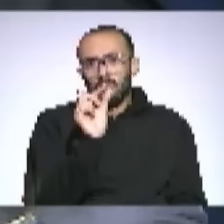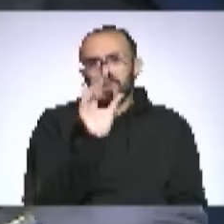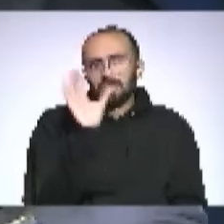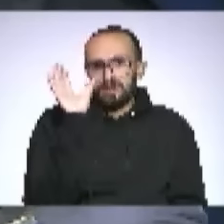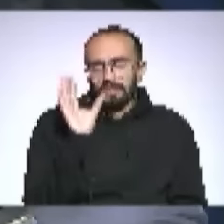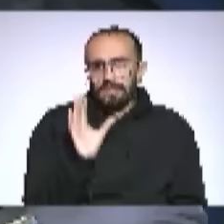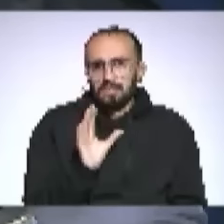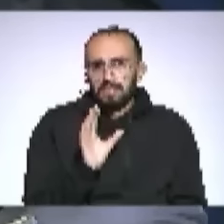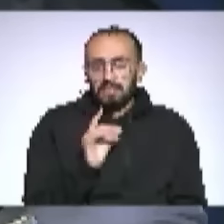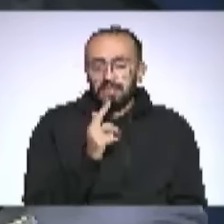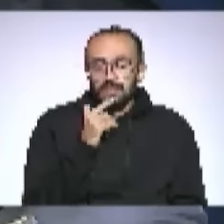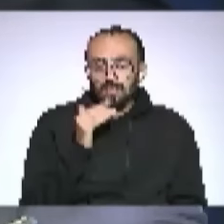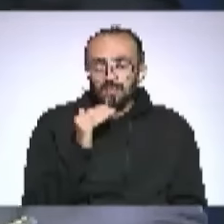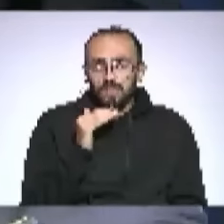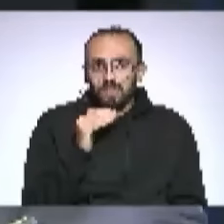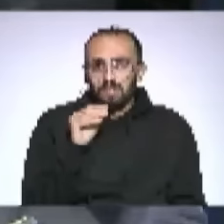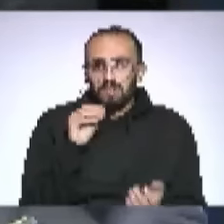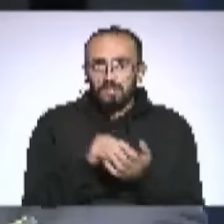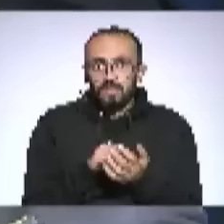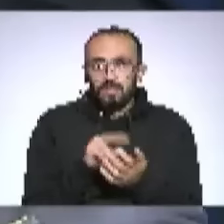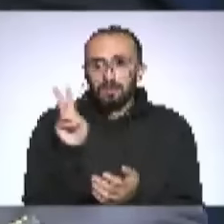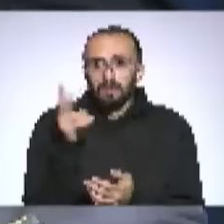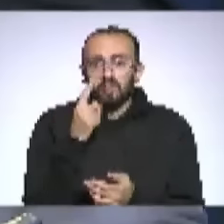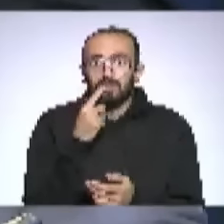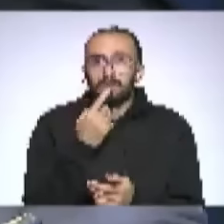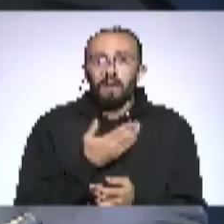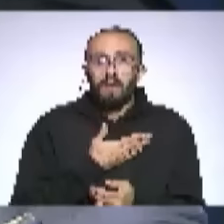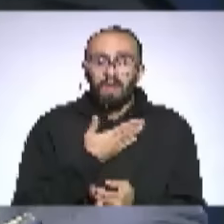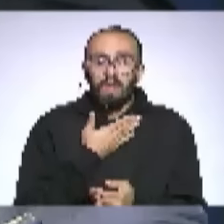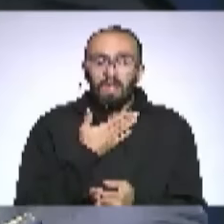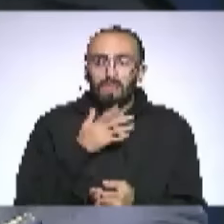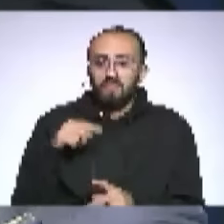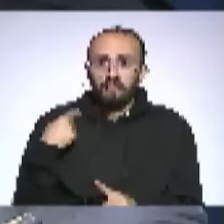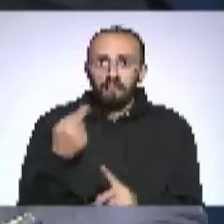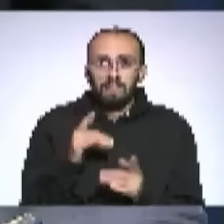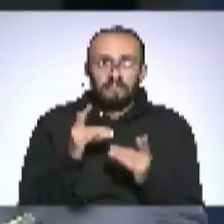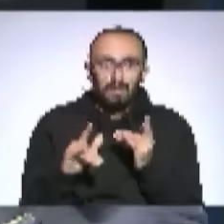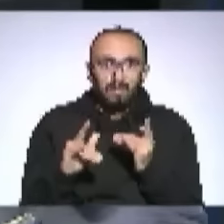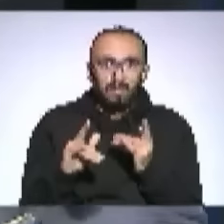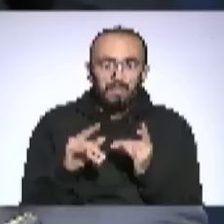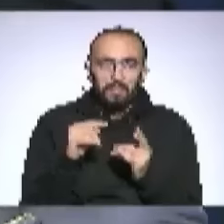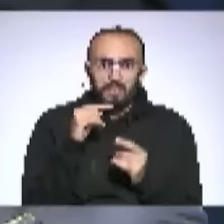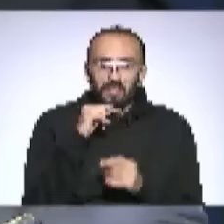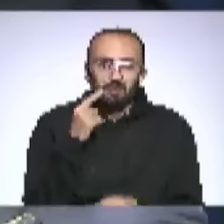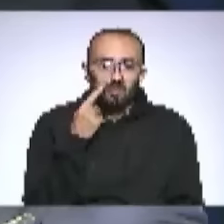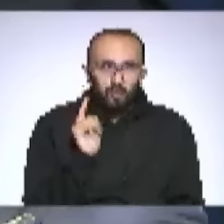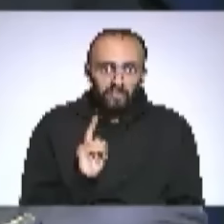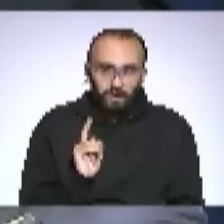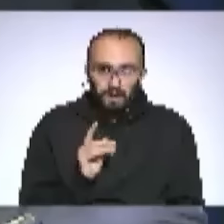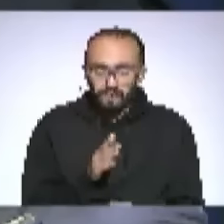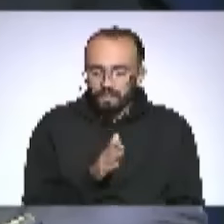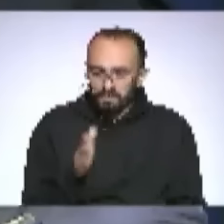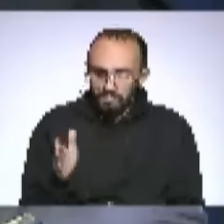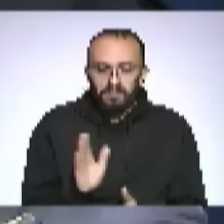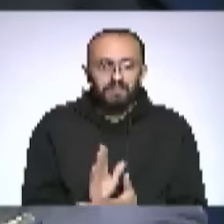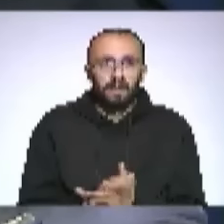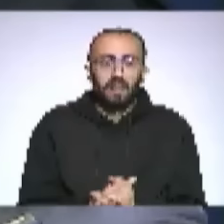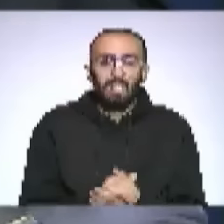اللي جربها فين 17 سنه هيبقى مدمنها حاليا وهي مش هتشوفه نمره